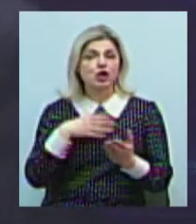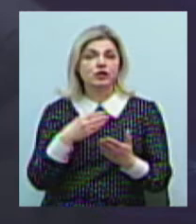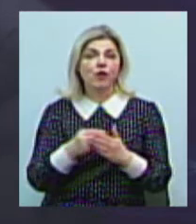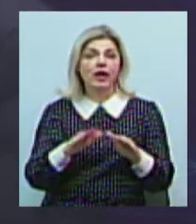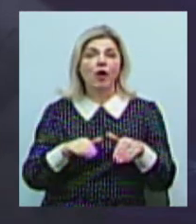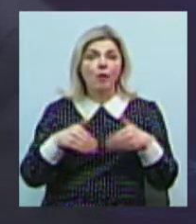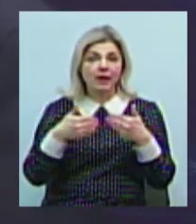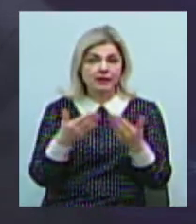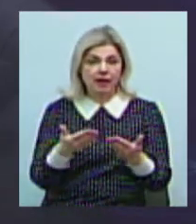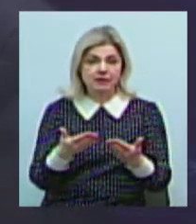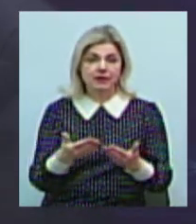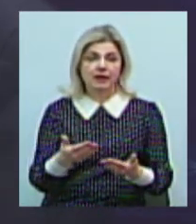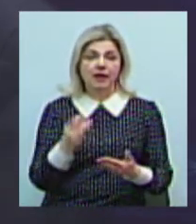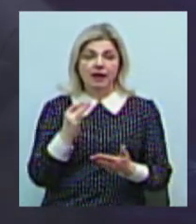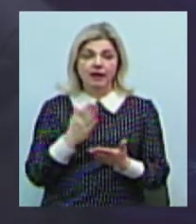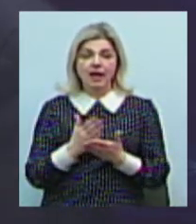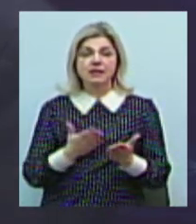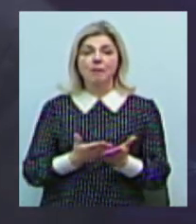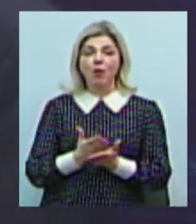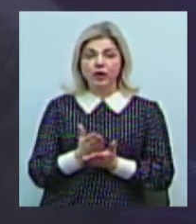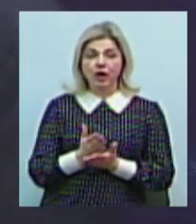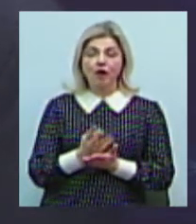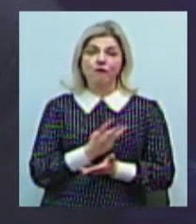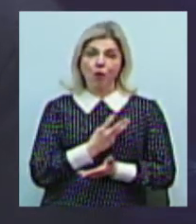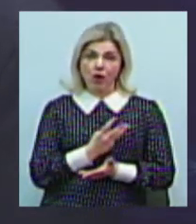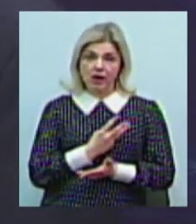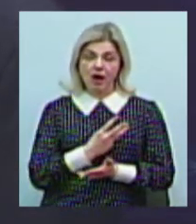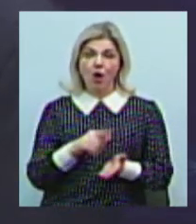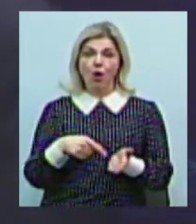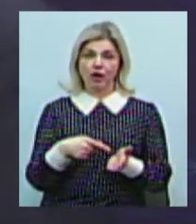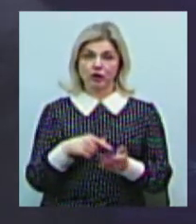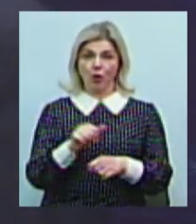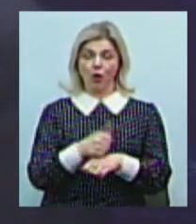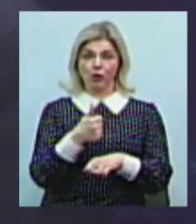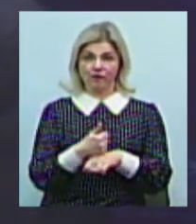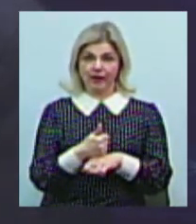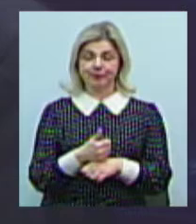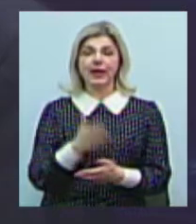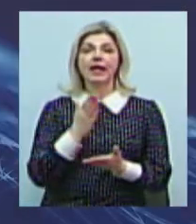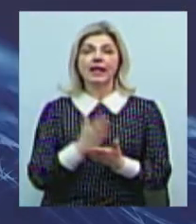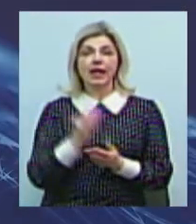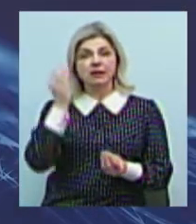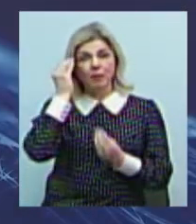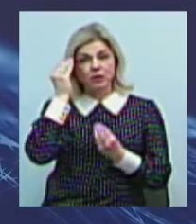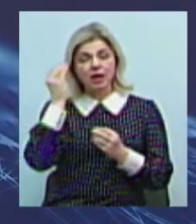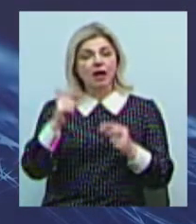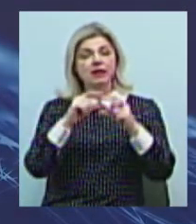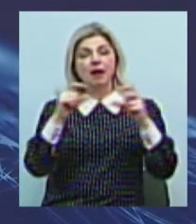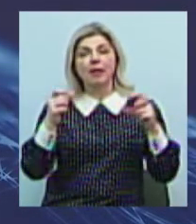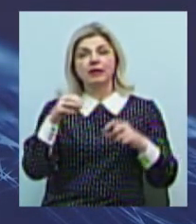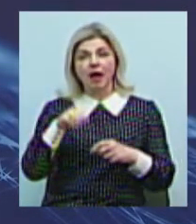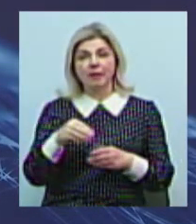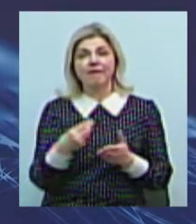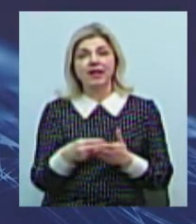И есть политическая воля городского головы, есть позиция департамента финансов,